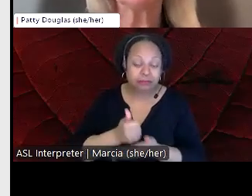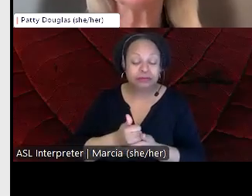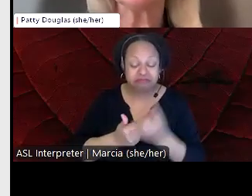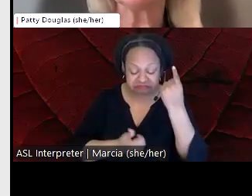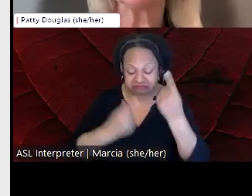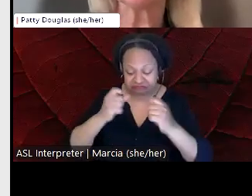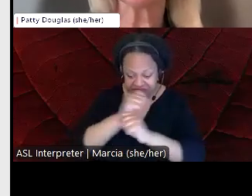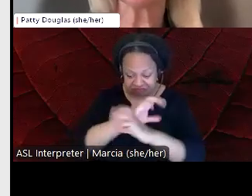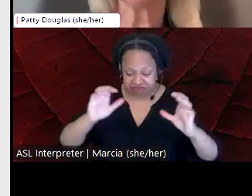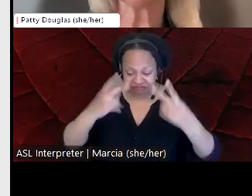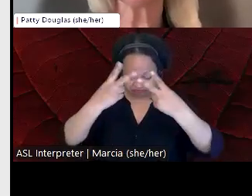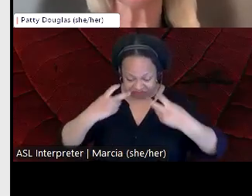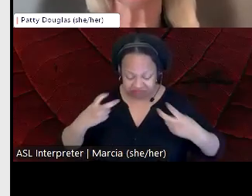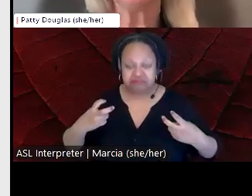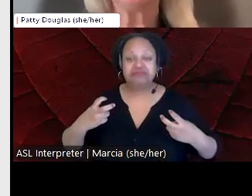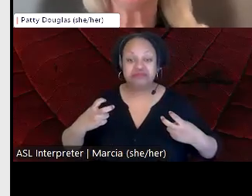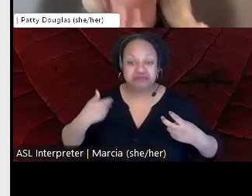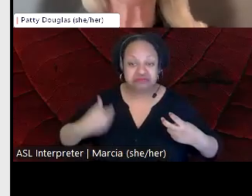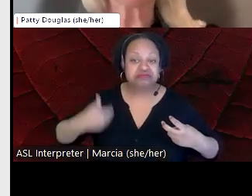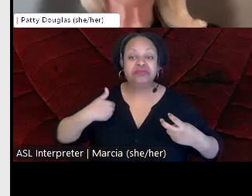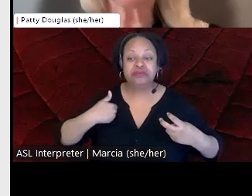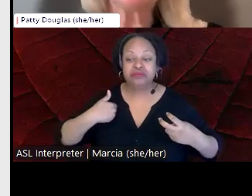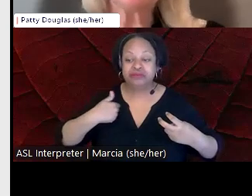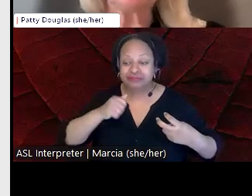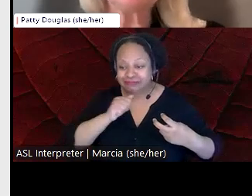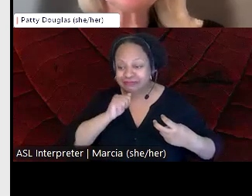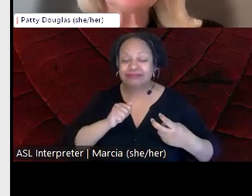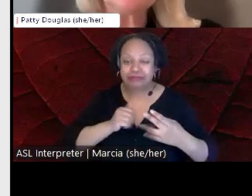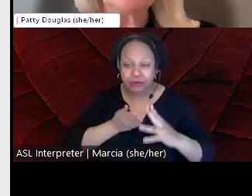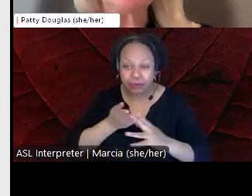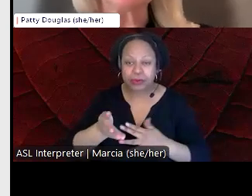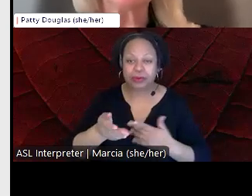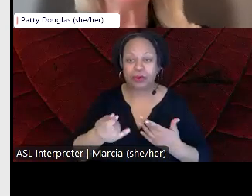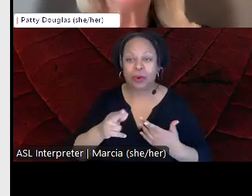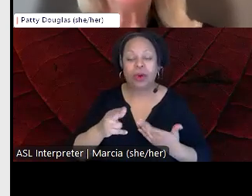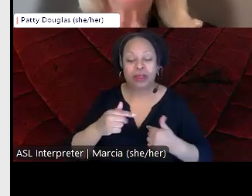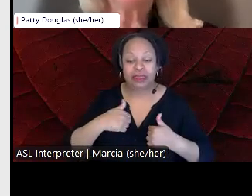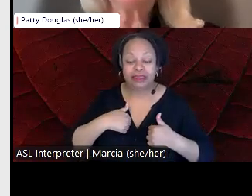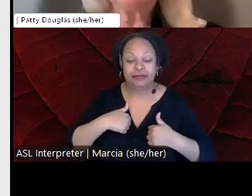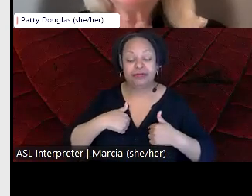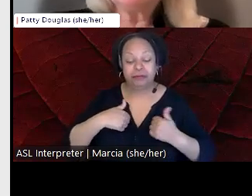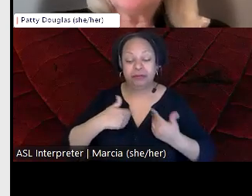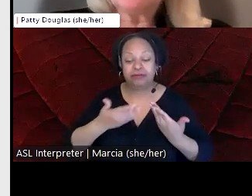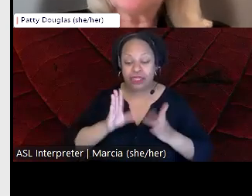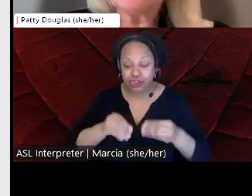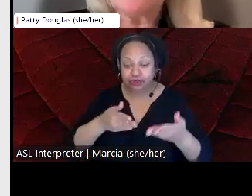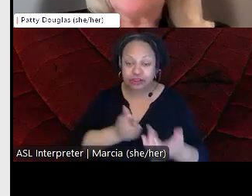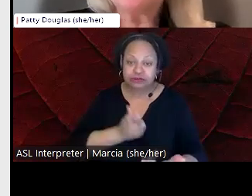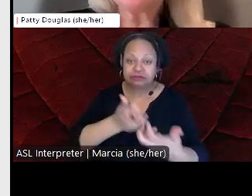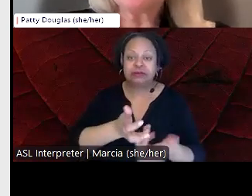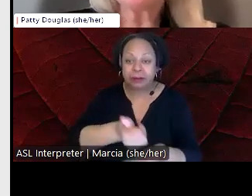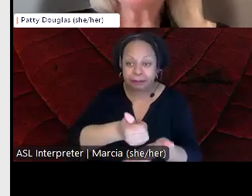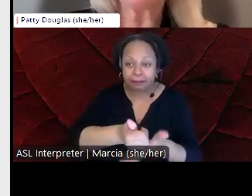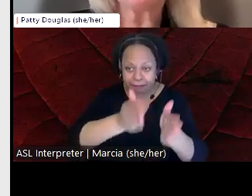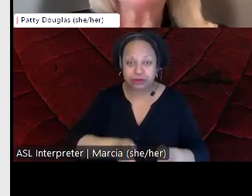être utile pour comprendre donc ce qu'on vit, les symptômes et ainsi de suite, et pour